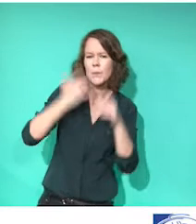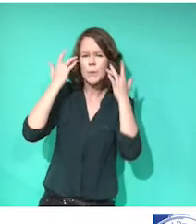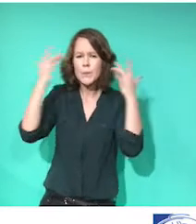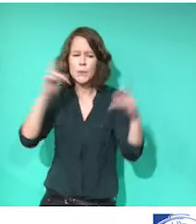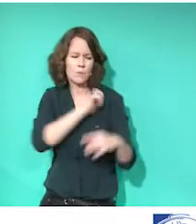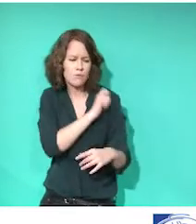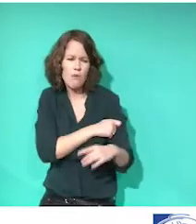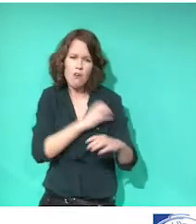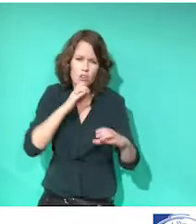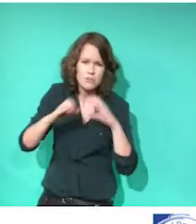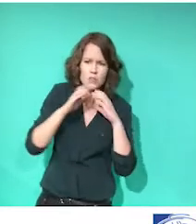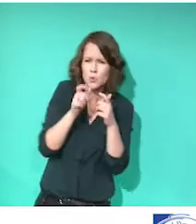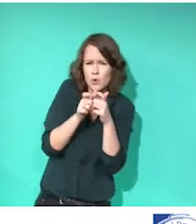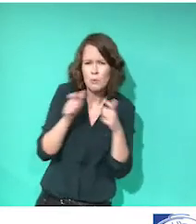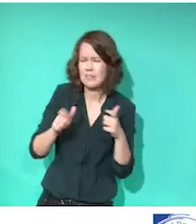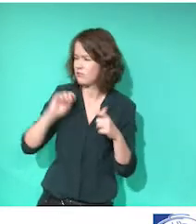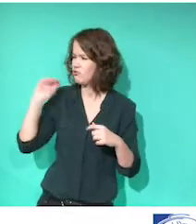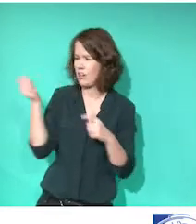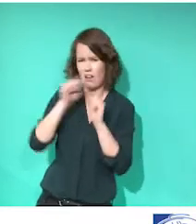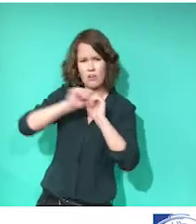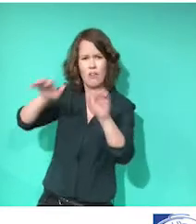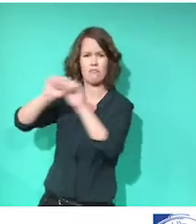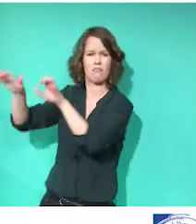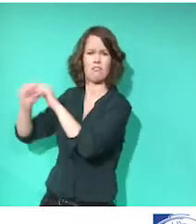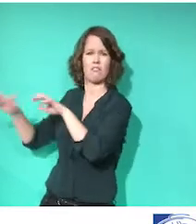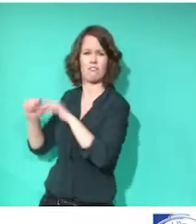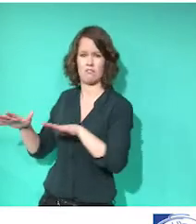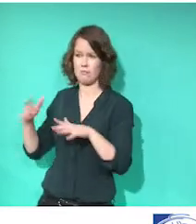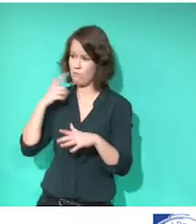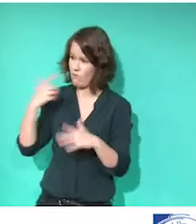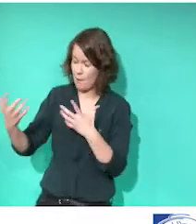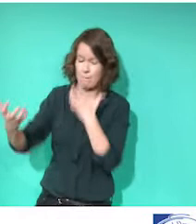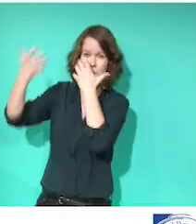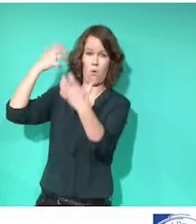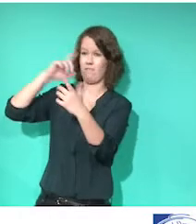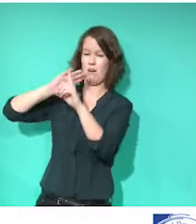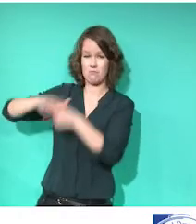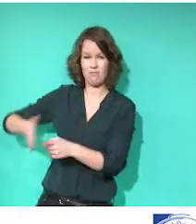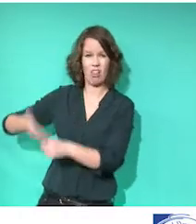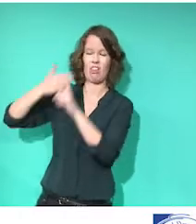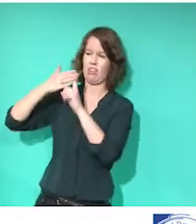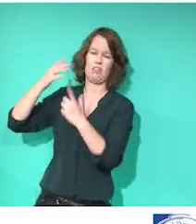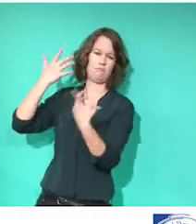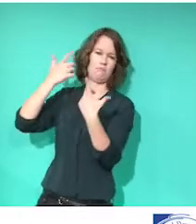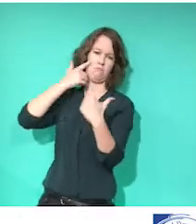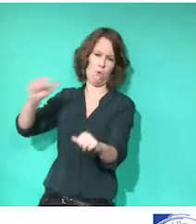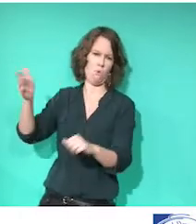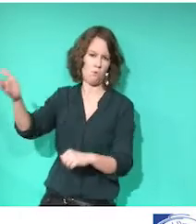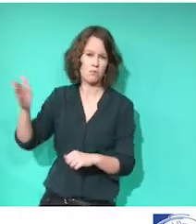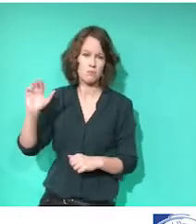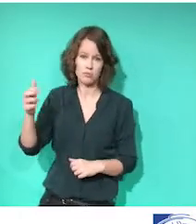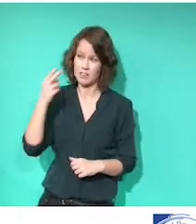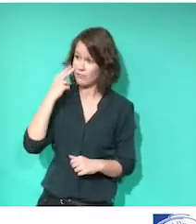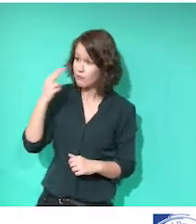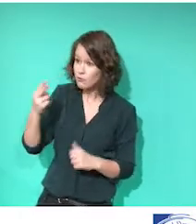communication, l'entreprise, à participer à rendre visible le sexisme. Et en nous rassemblant, nous avons révélé la dimension systémique